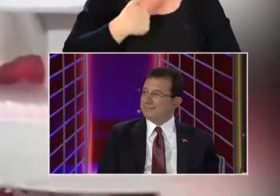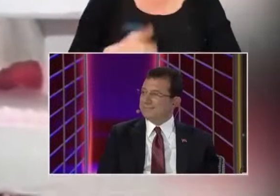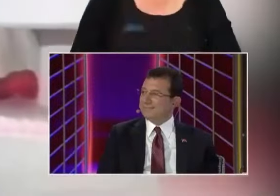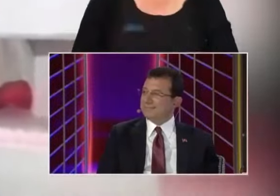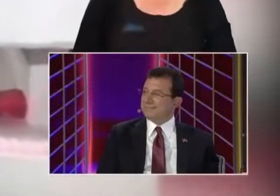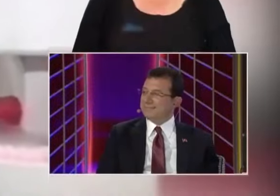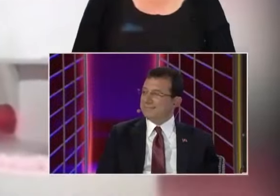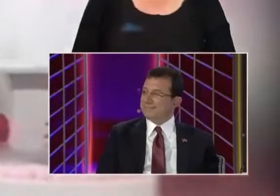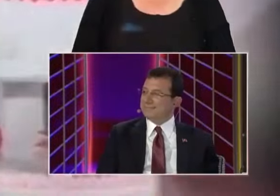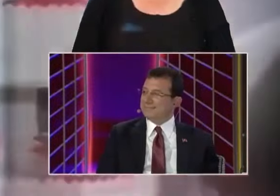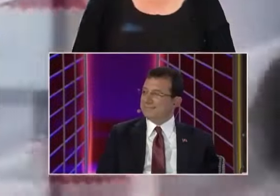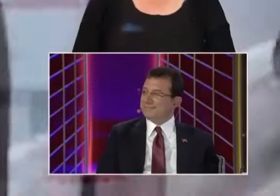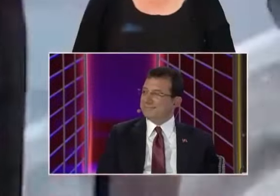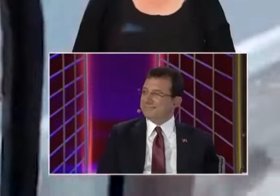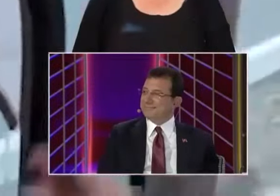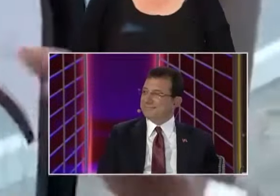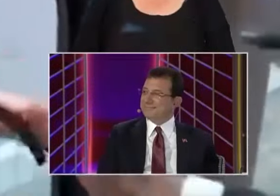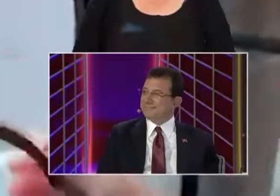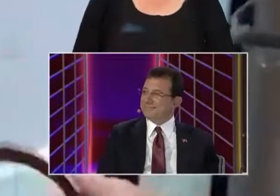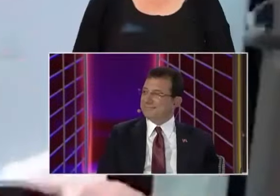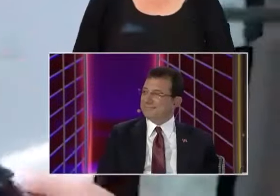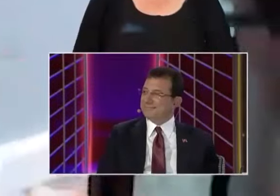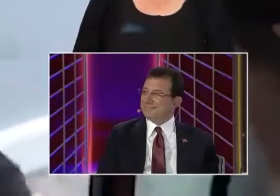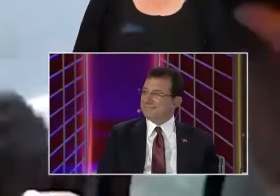Elimden vazgeç.